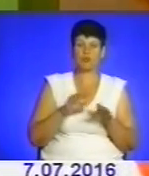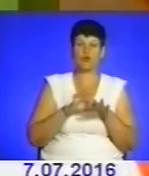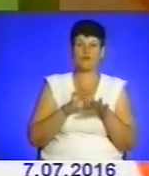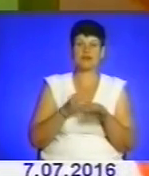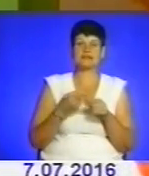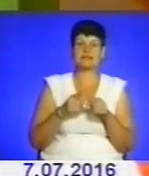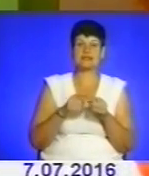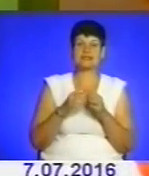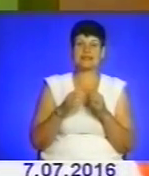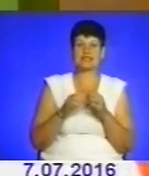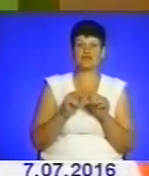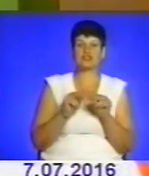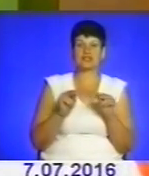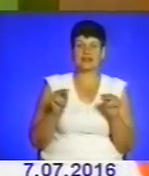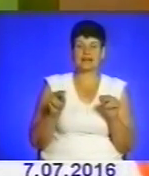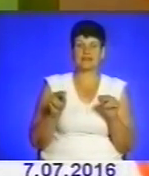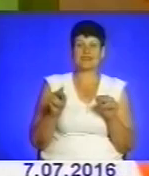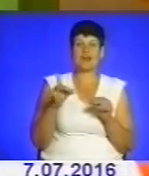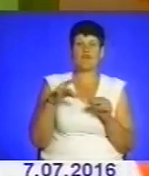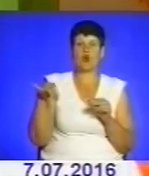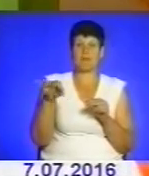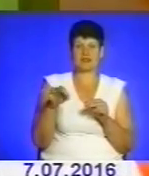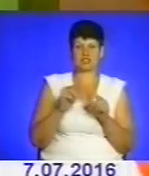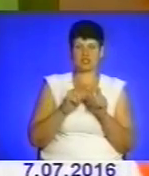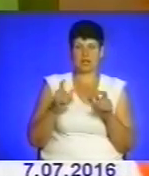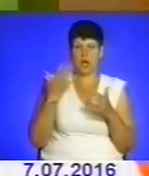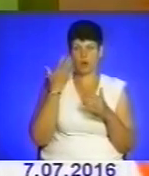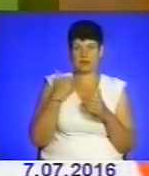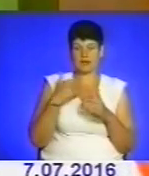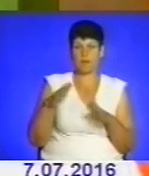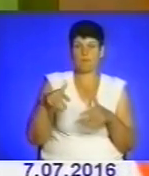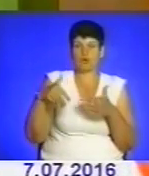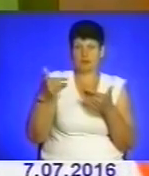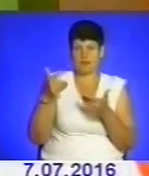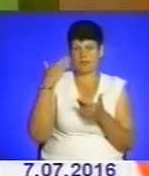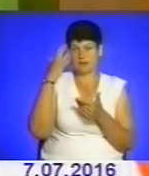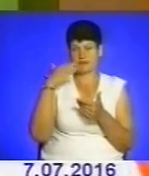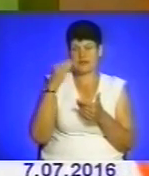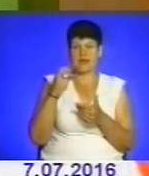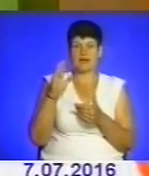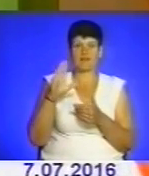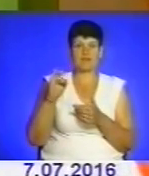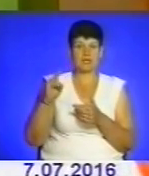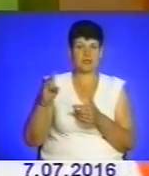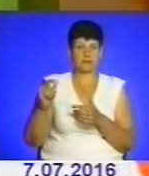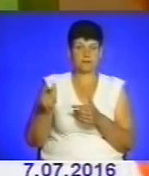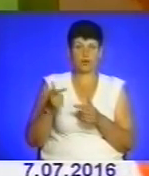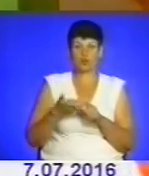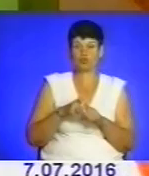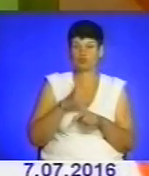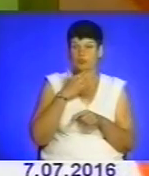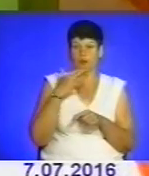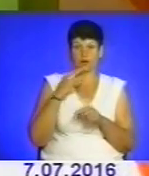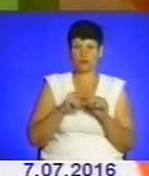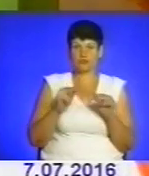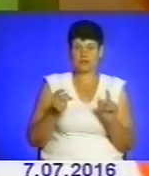проект серед вчителів європейських шкіл. І коли я подала ідею на форумі на проєкті eTwinning, то дуже багато вчителів